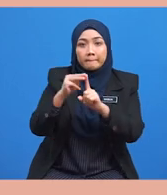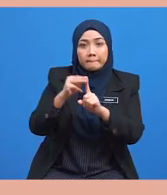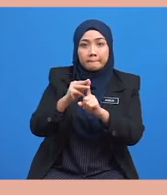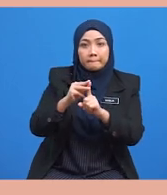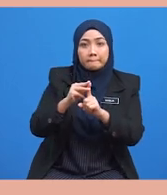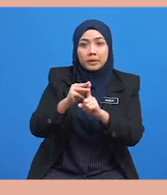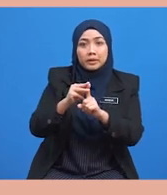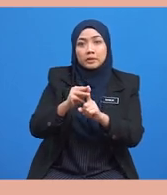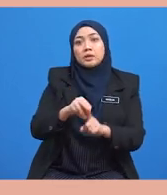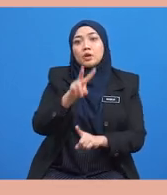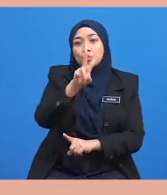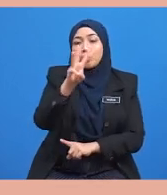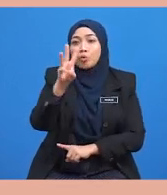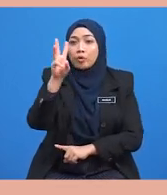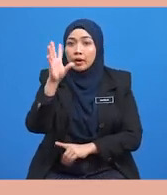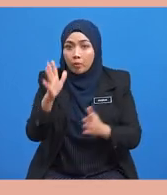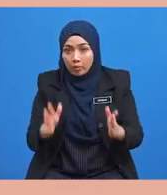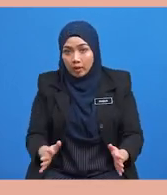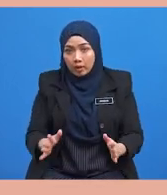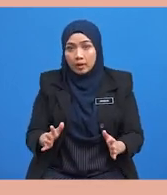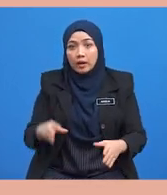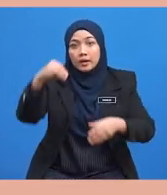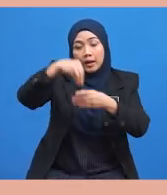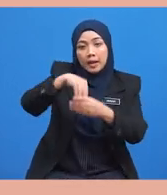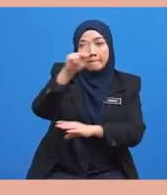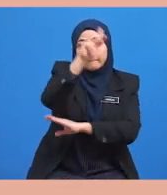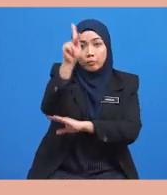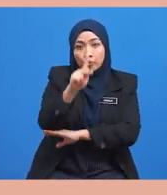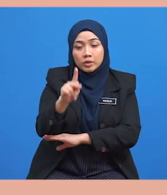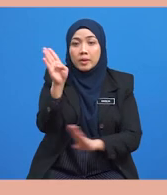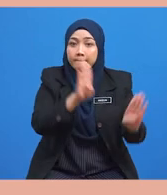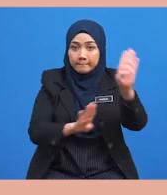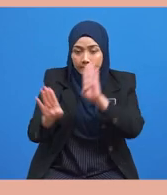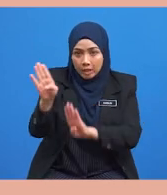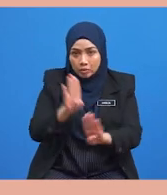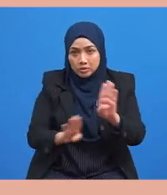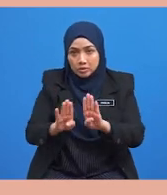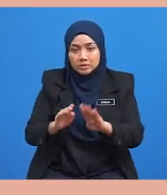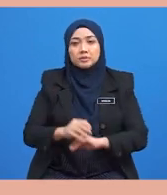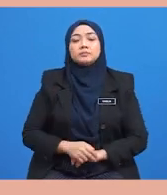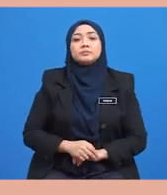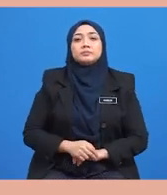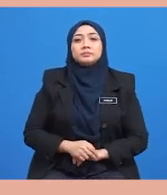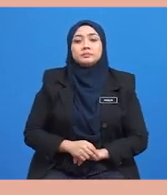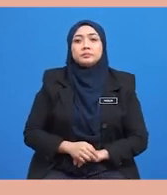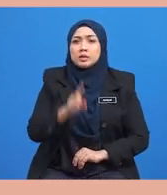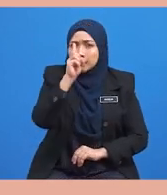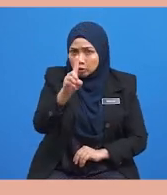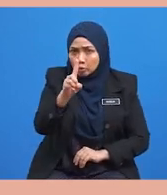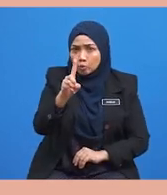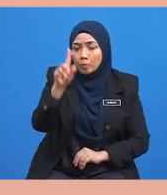20 orang murid dalam kuis biologi. Daripada data ini, satu rajah plot titik